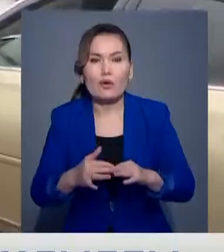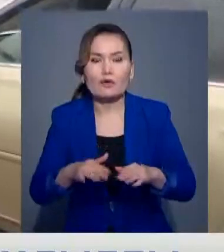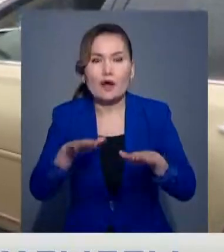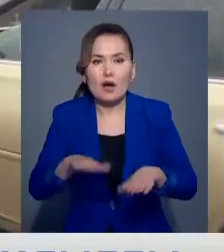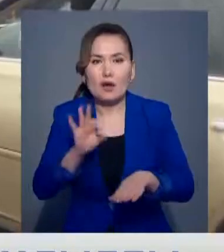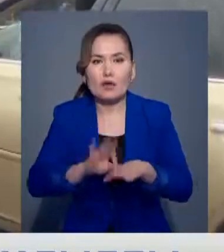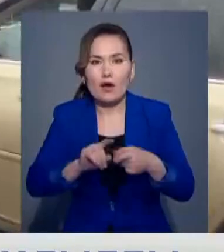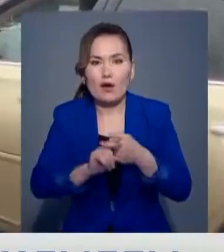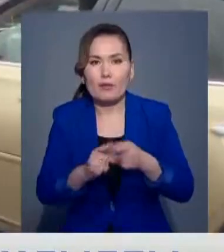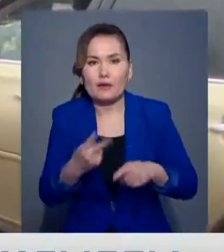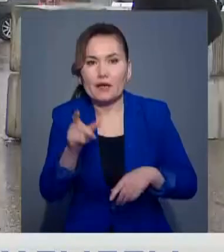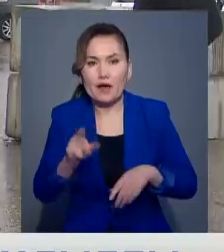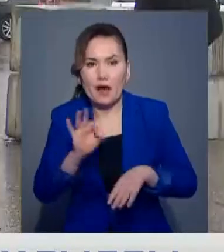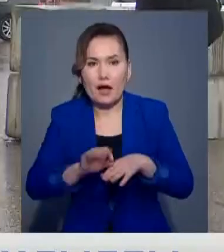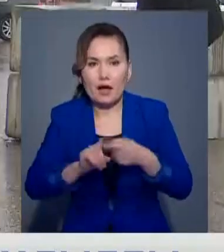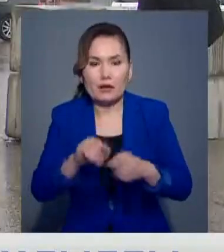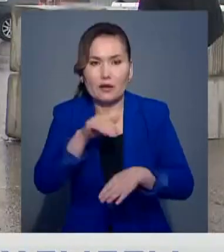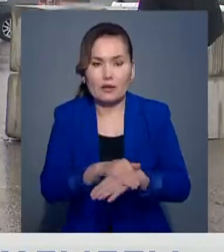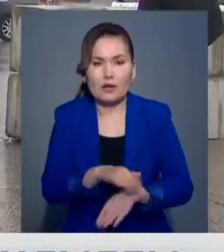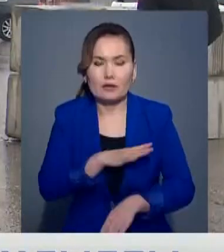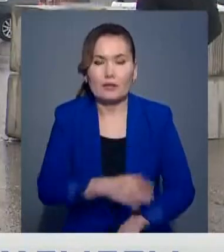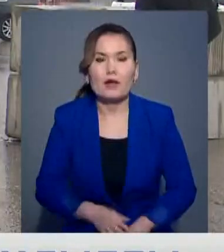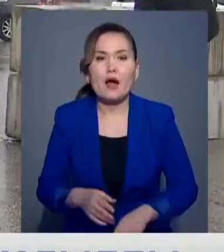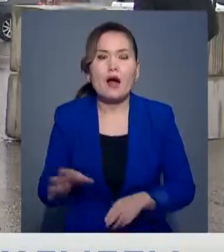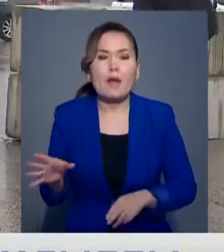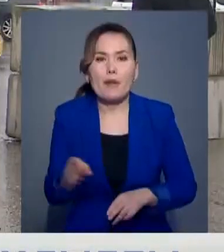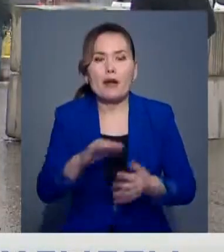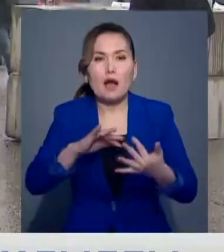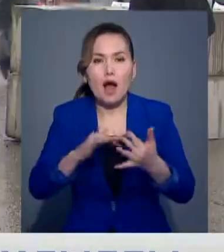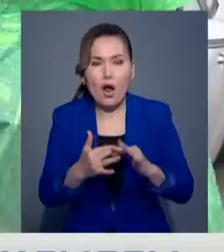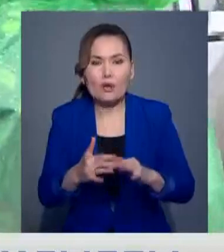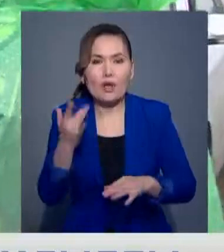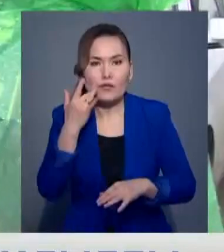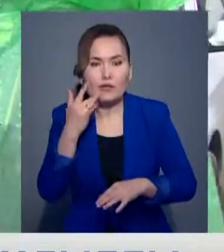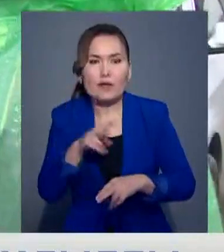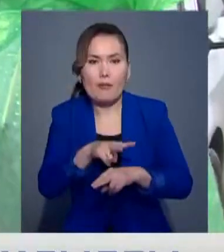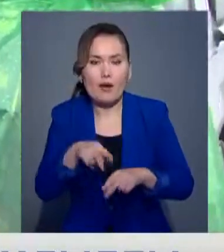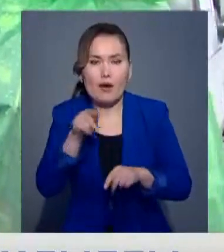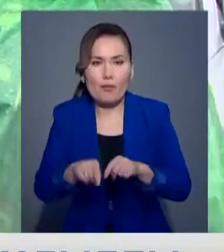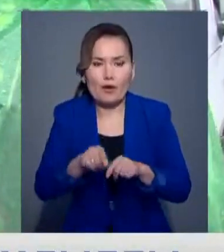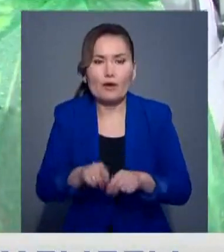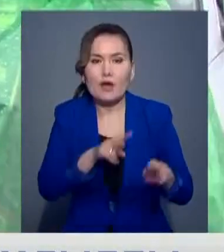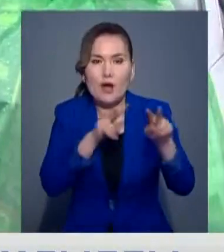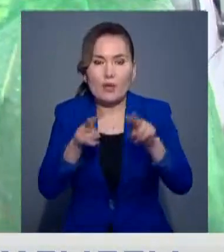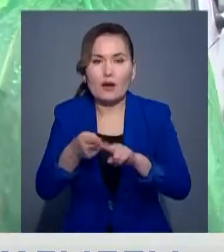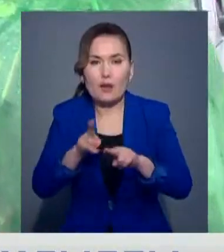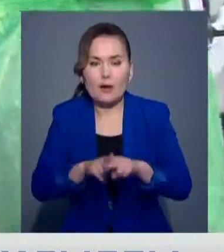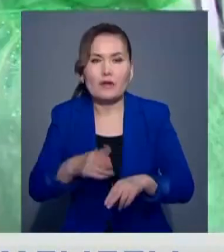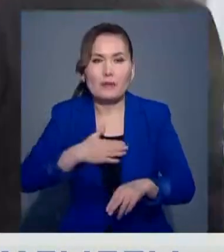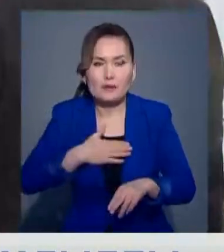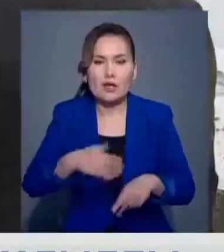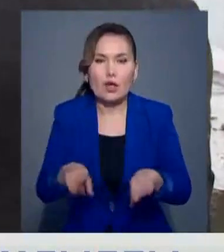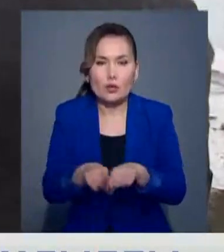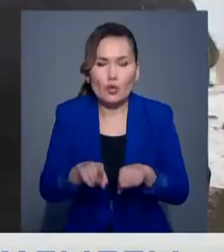бар 2 ошақ анықталды. Елді мекен маңында барлығы қатаң түрде тексерістен өтуде. Түсірілім жасауға келген бізден де